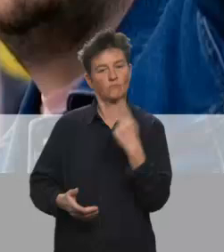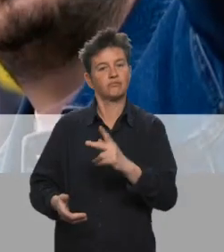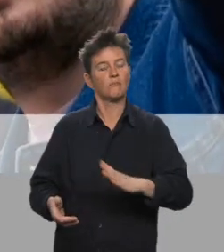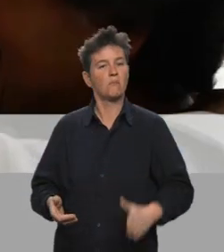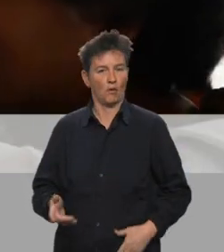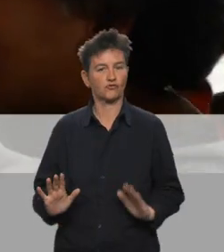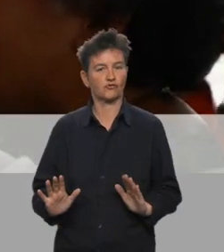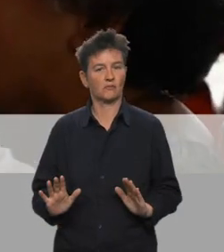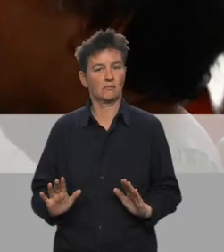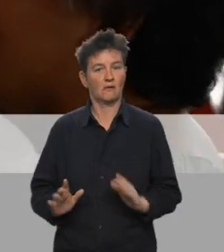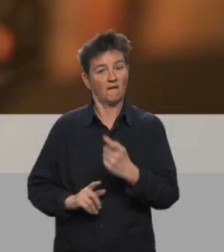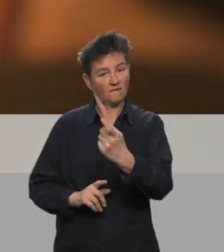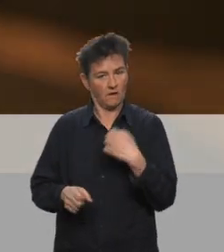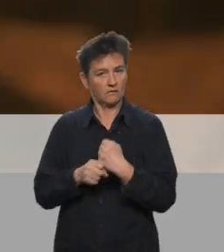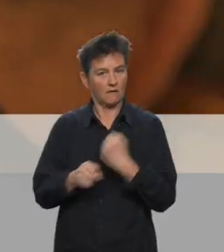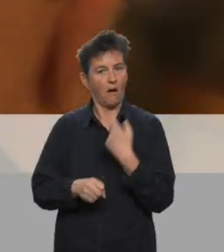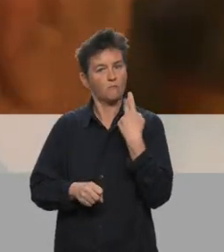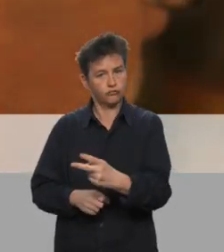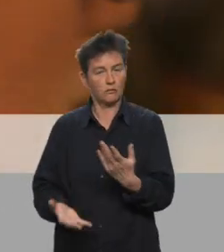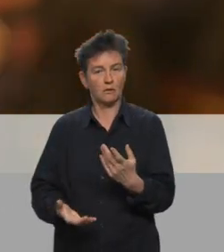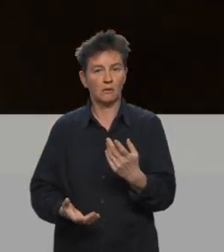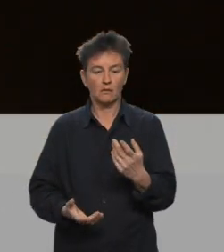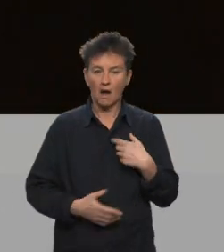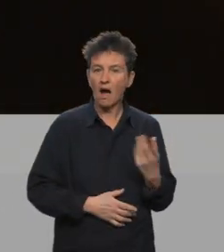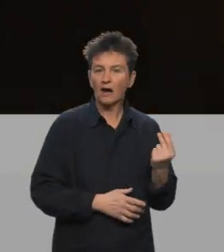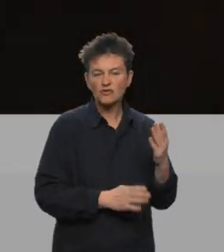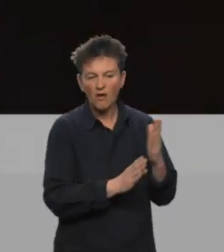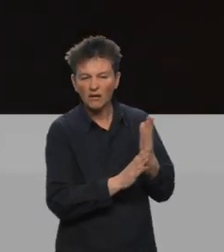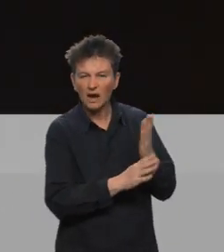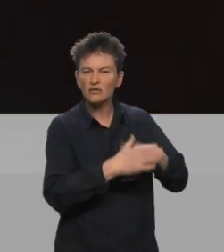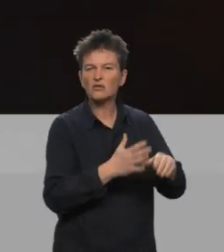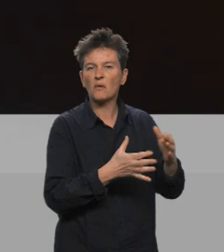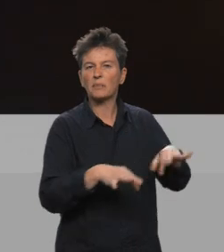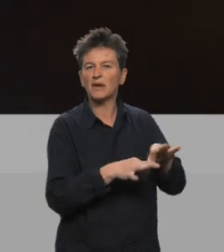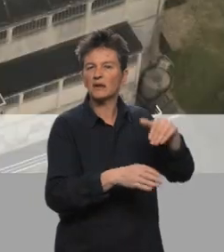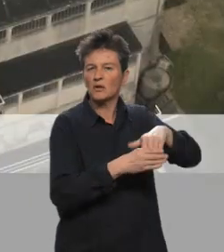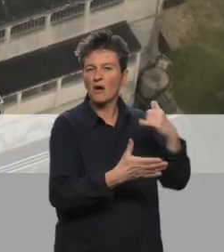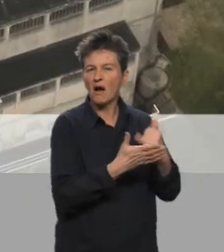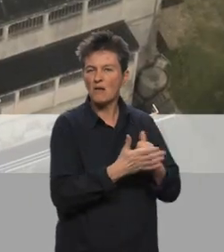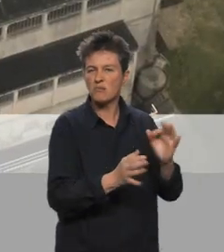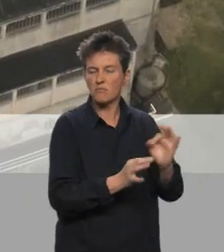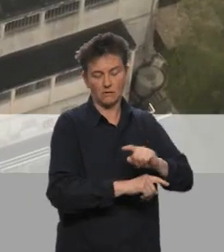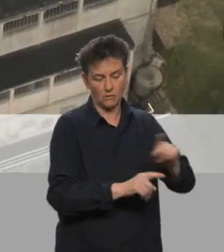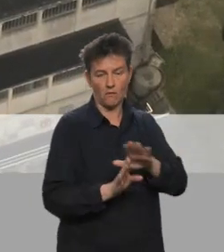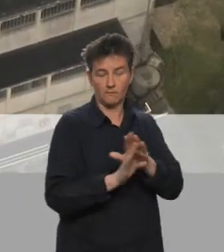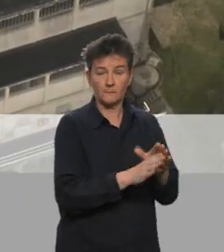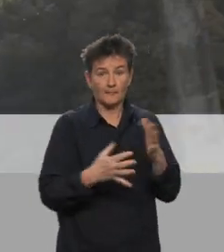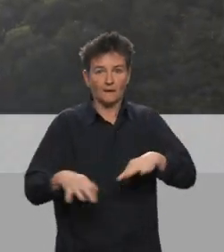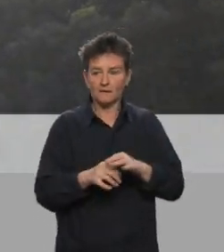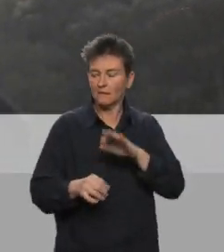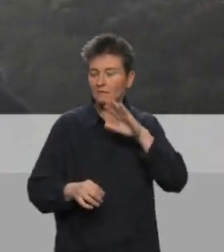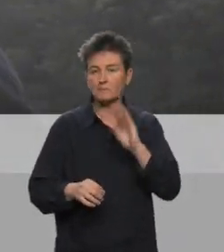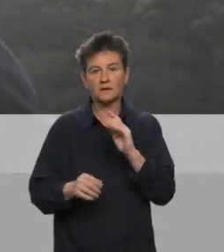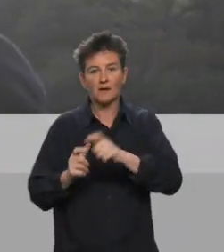votre porte-monnaie, issu de votre travail, que planqué dans un paradis fiscal. La France, terre d'industrie, terre